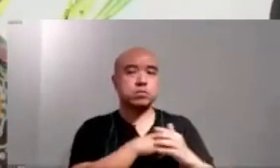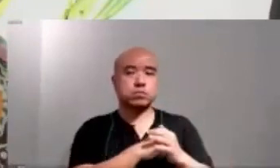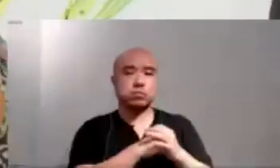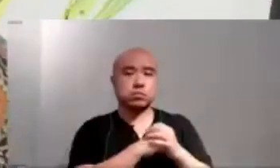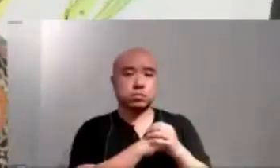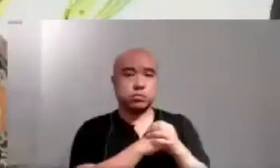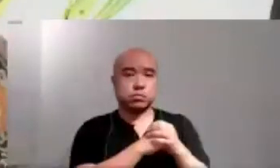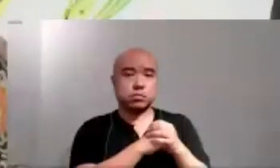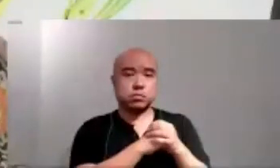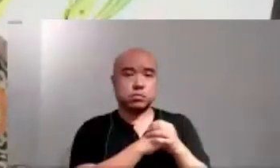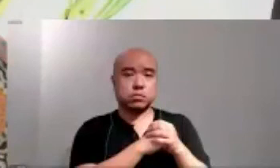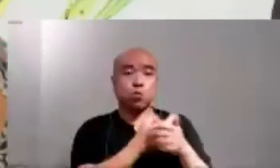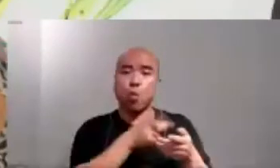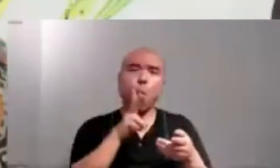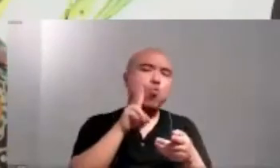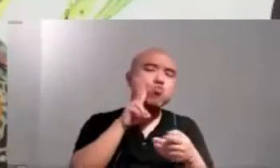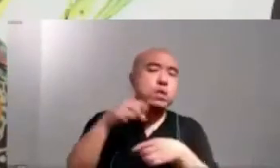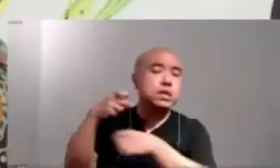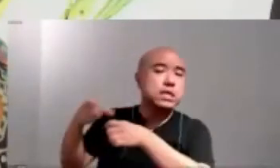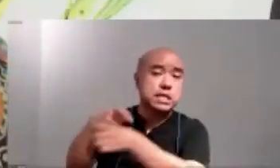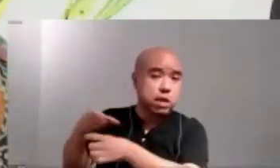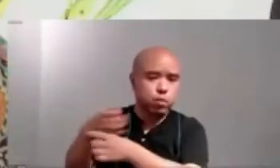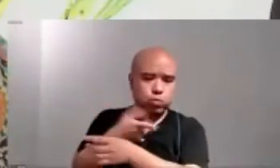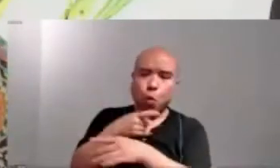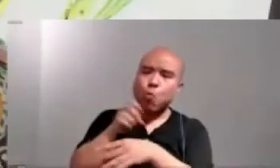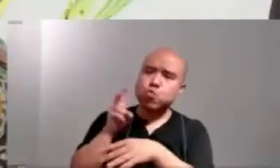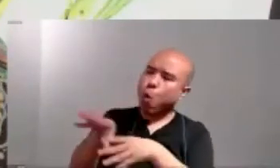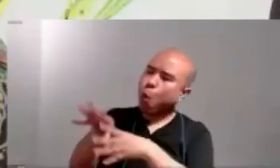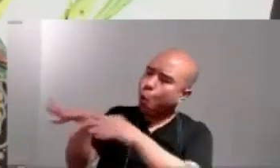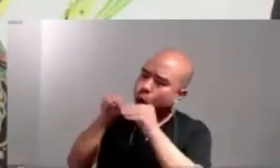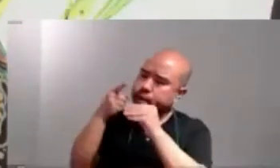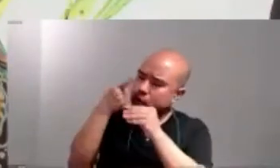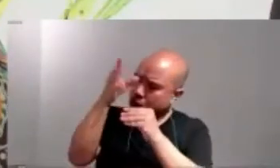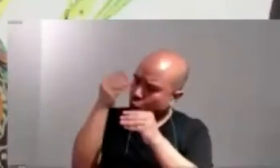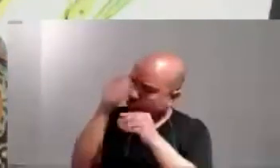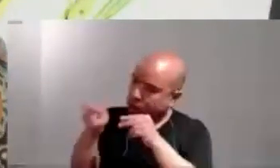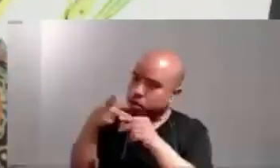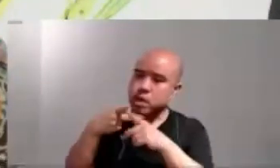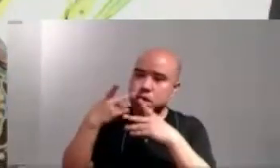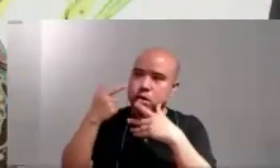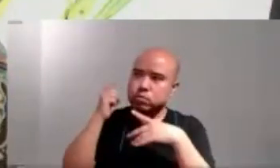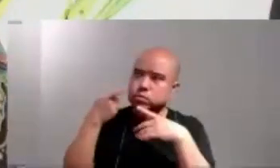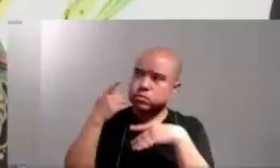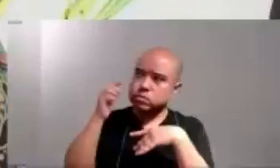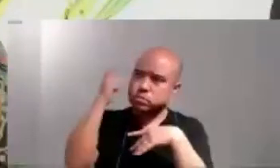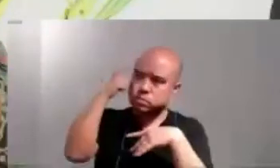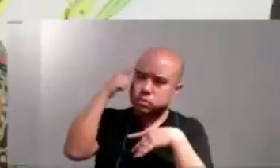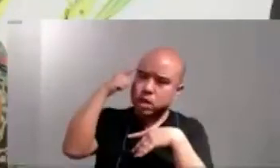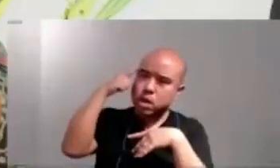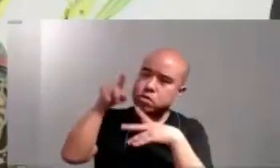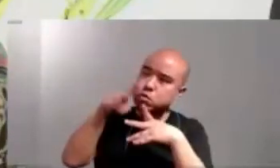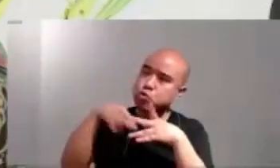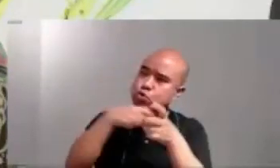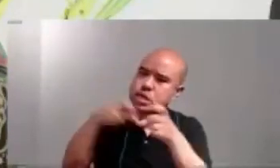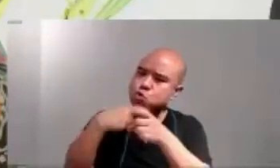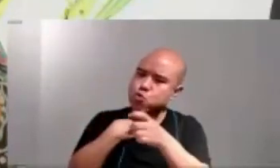樣也都好像商界一樣，我們要保持市場的觸覺和因應社會的轉變，而令到我們的商業模式上高呢